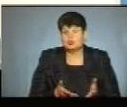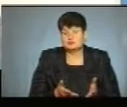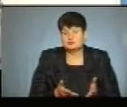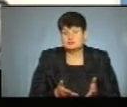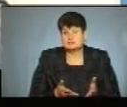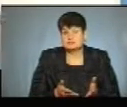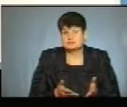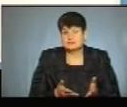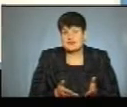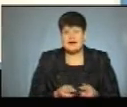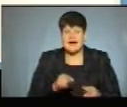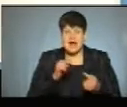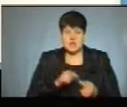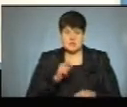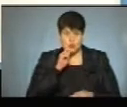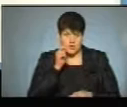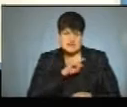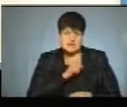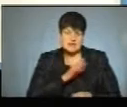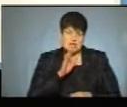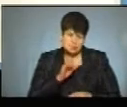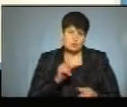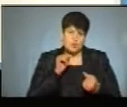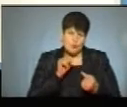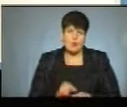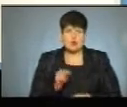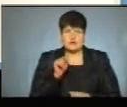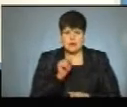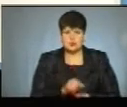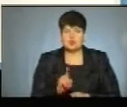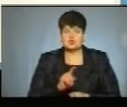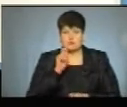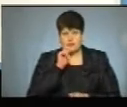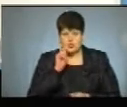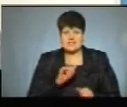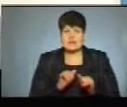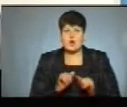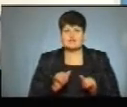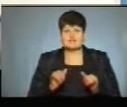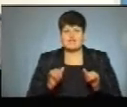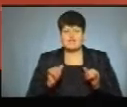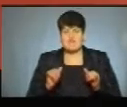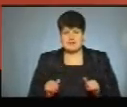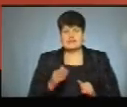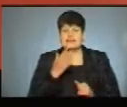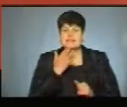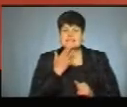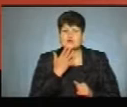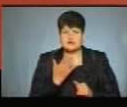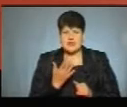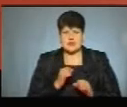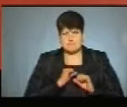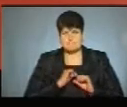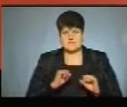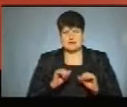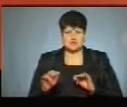однозначно, що антиукраїнські сили, вони будуть проти того, щоб в Україні розвивалися національні